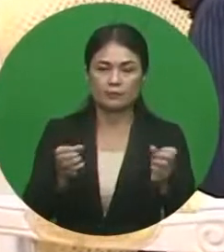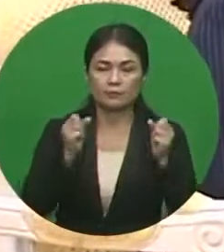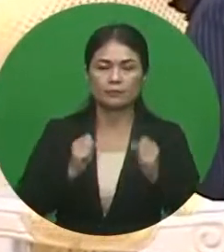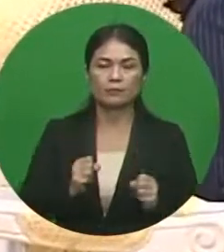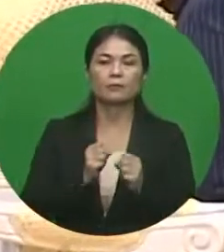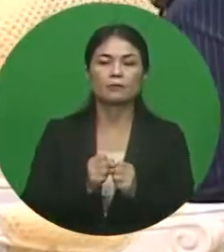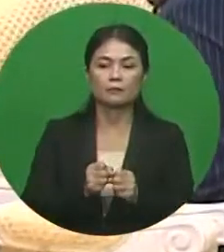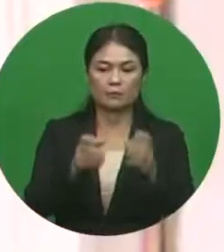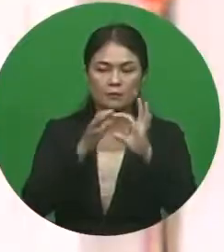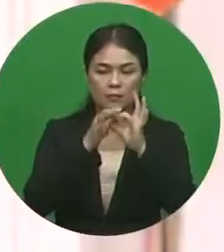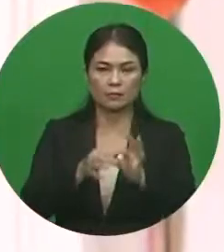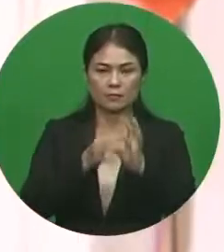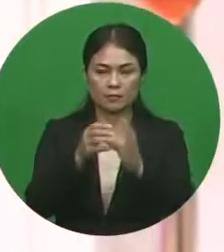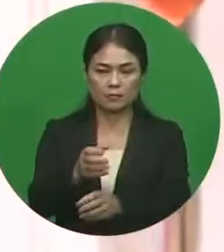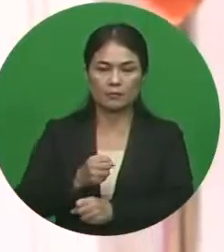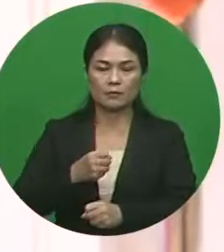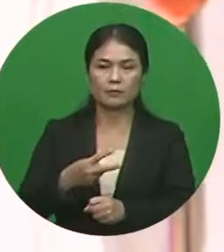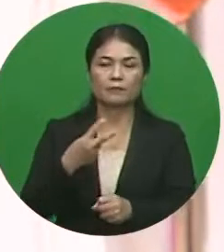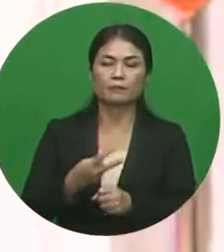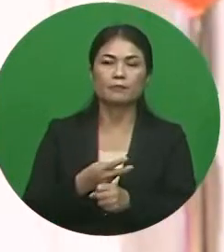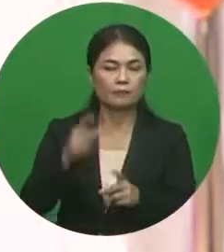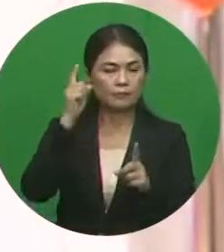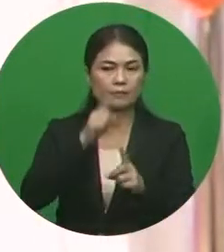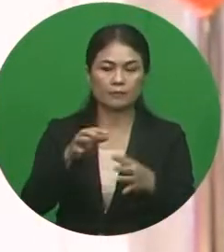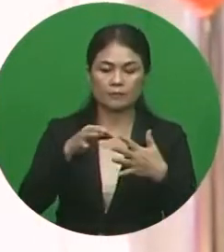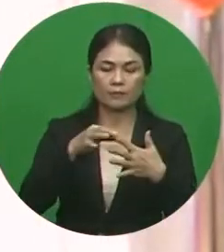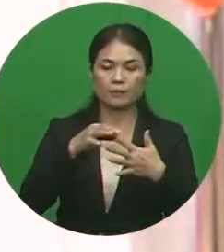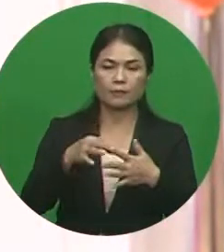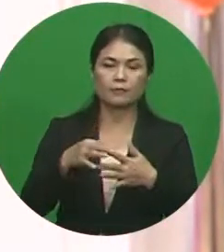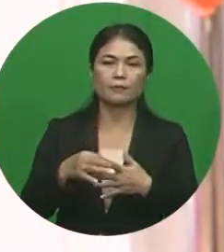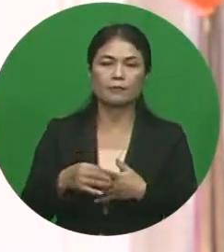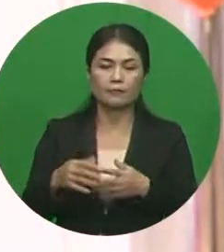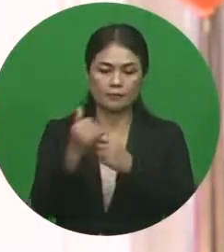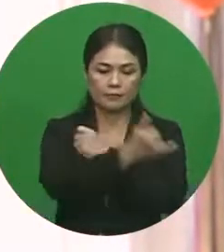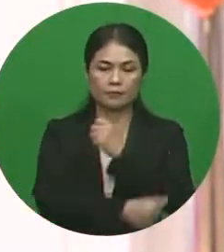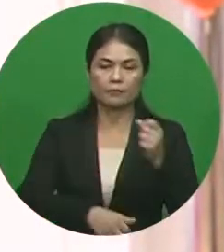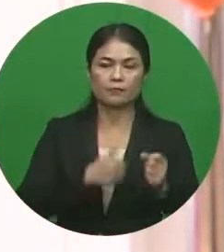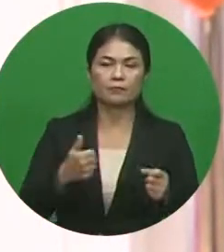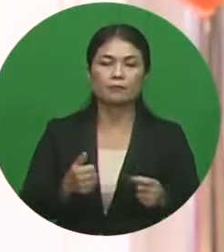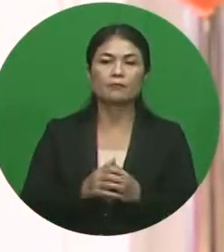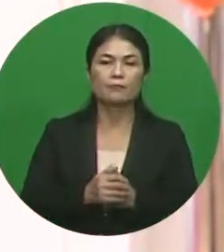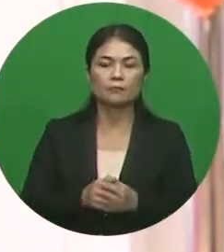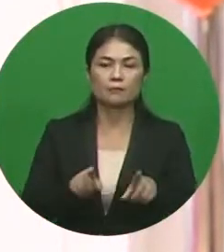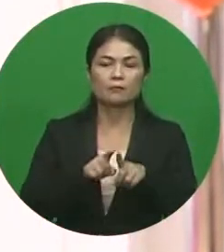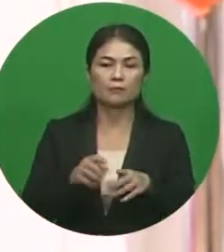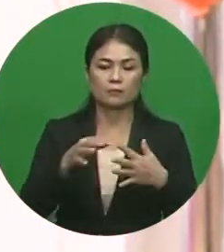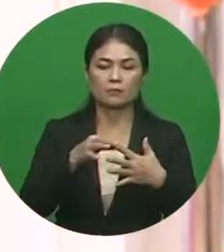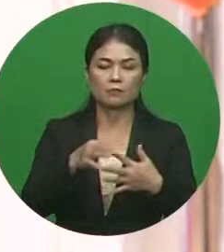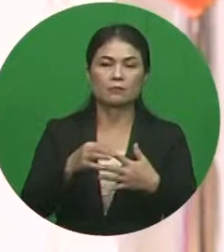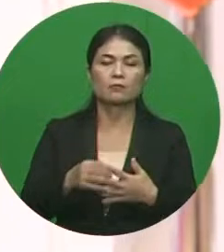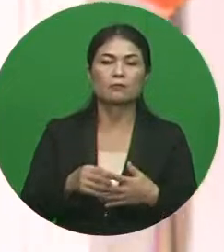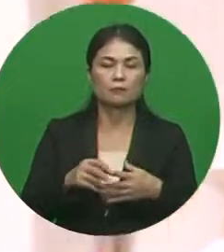សហប្រតិបត្តិការរវាងកងទ័ពទាំងពីរដើម្បីផលប្រយោជន៍នៃប្រទេសនីមួយៗផងនិងផលប្រយោជន៍ស